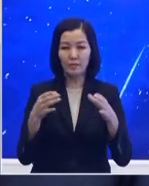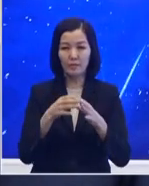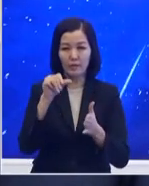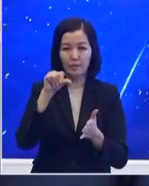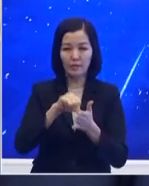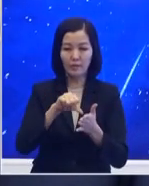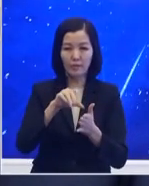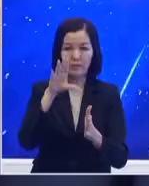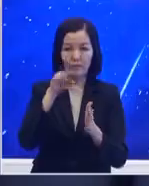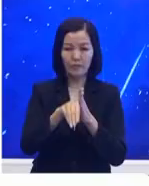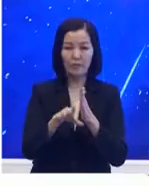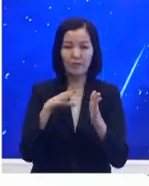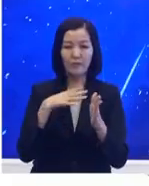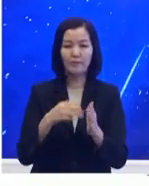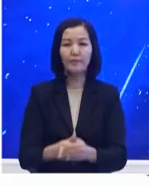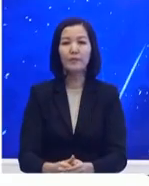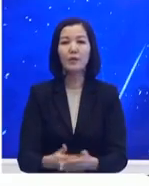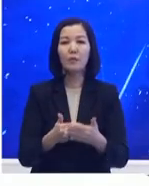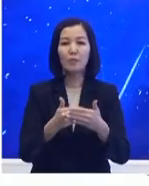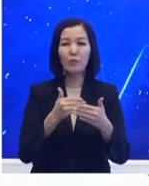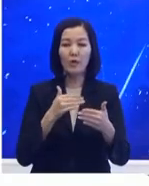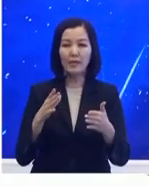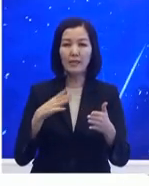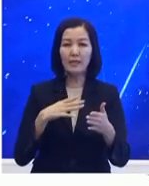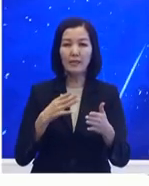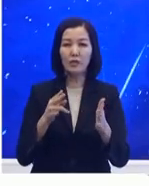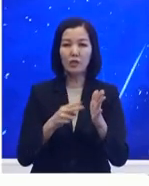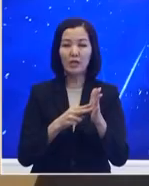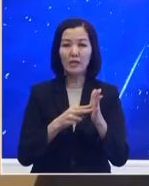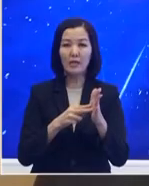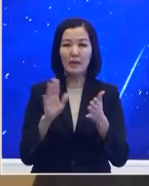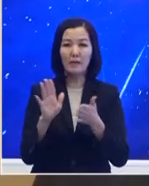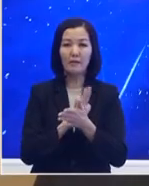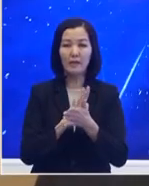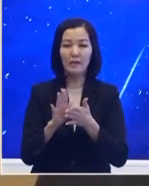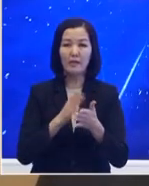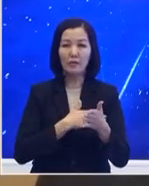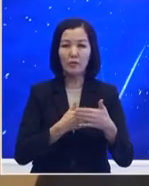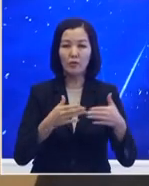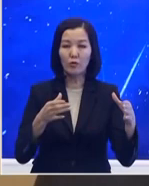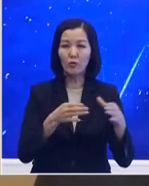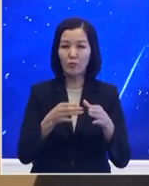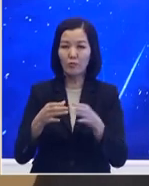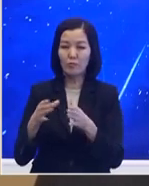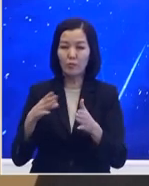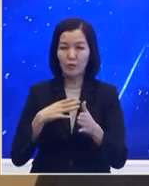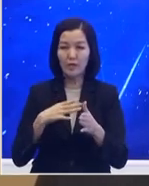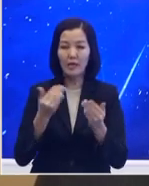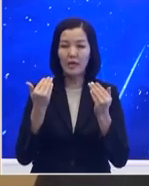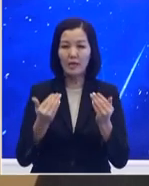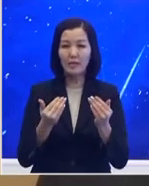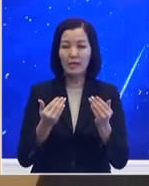бұған мүше болып кірдім. Бұған дейін бізге 7 волонтерлік топ болса, енді бұл әрі қарай